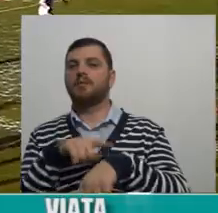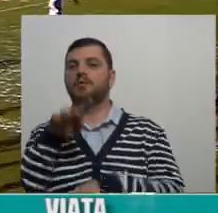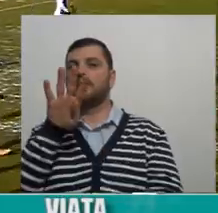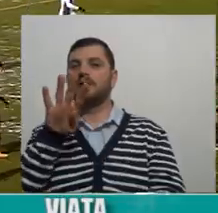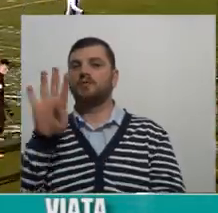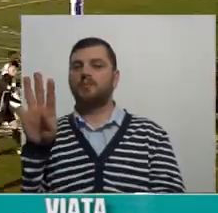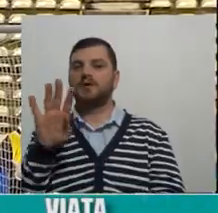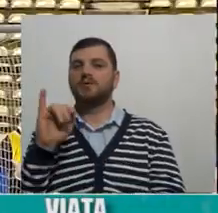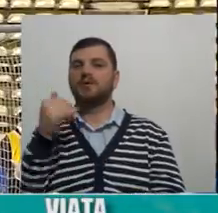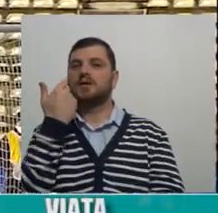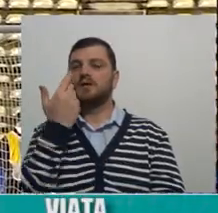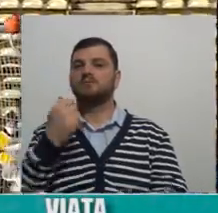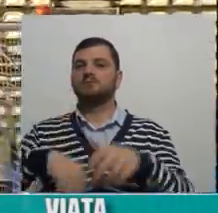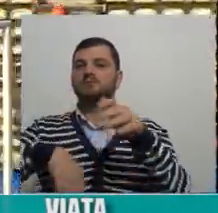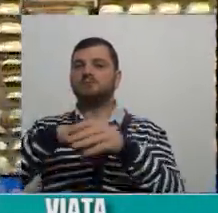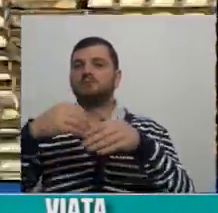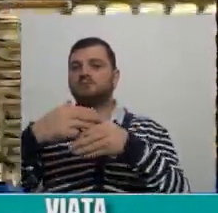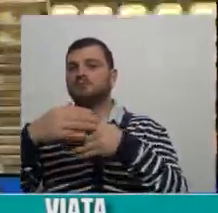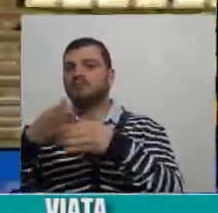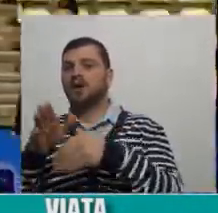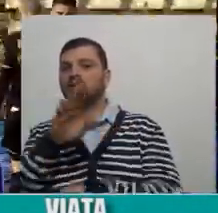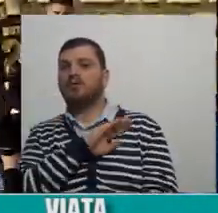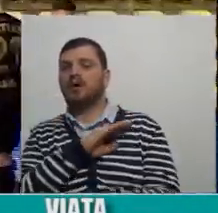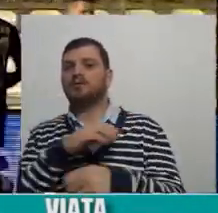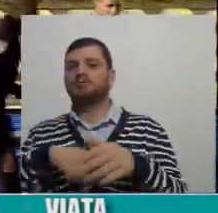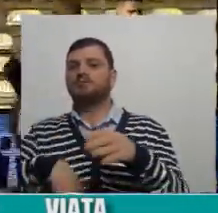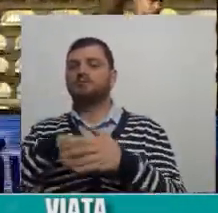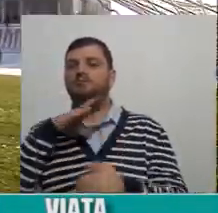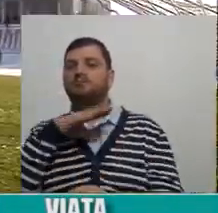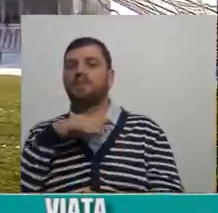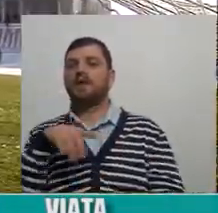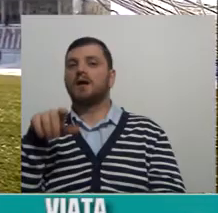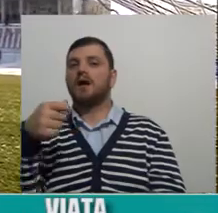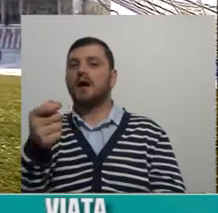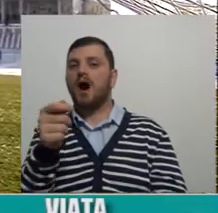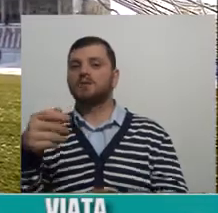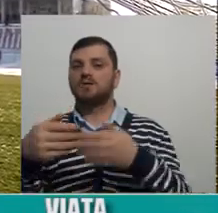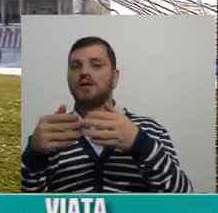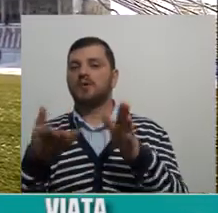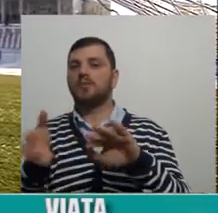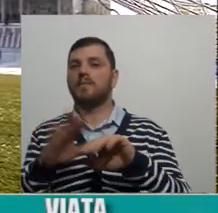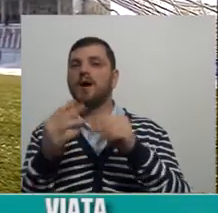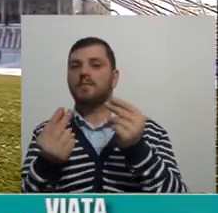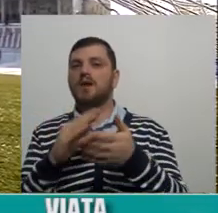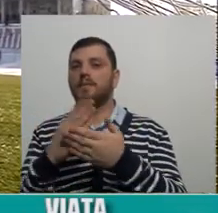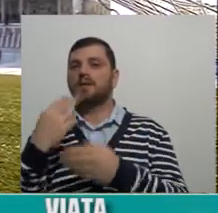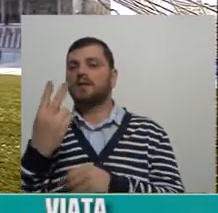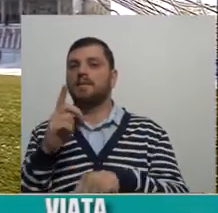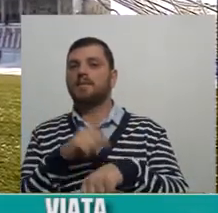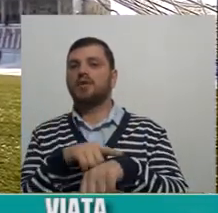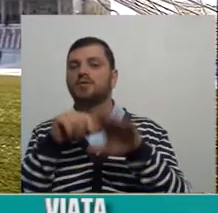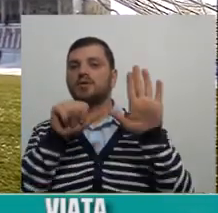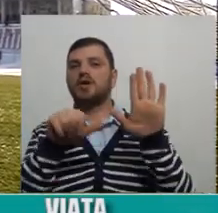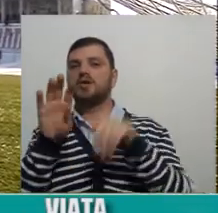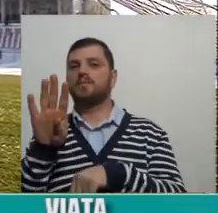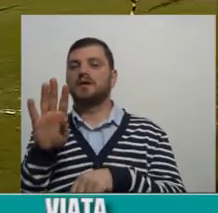reprize în minutul 44, când a șutat pe lângă poartă din lovitură liberă. Gazmetar Media și-a început mai bine repriza